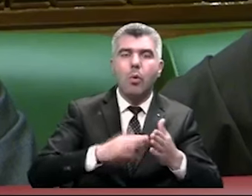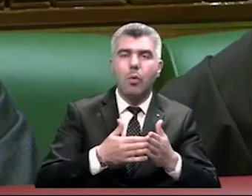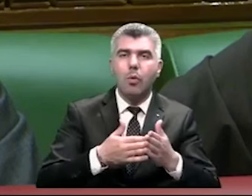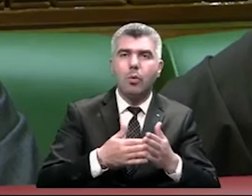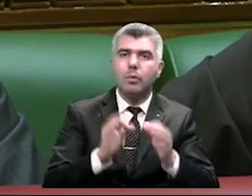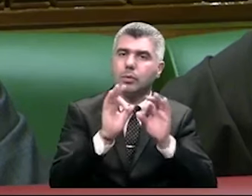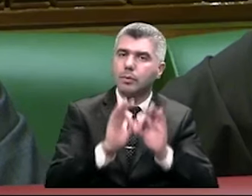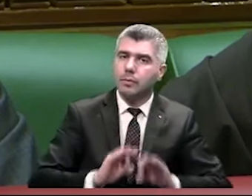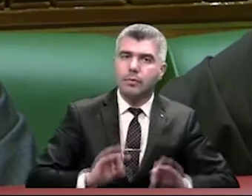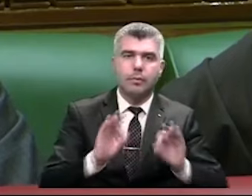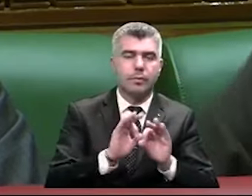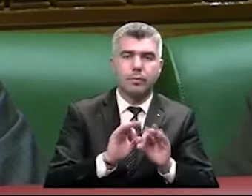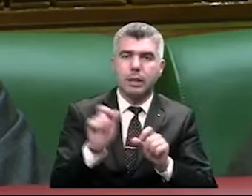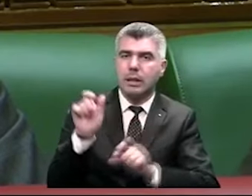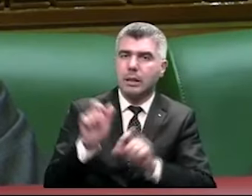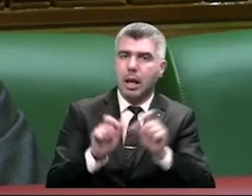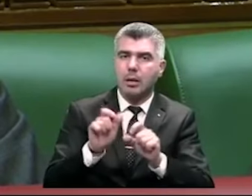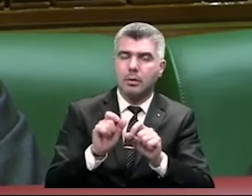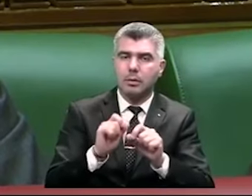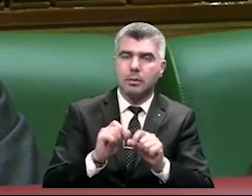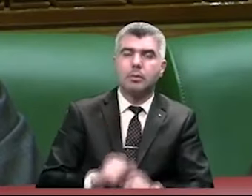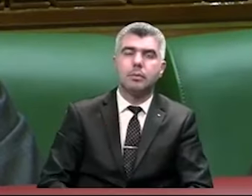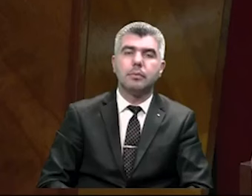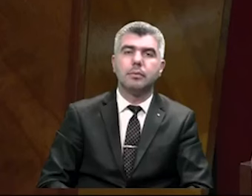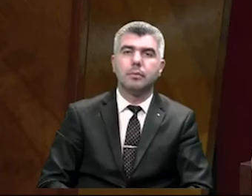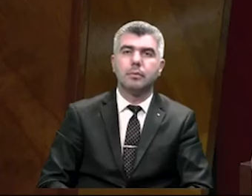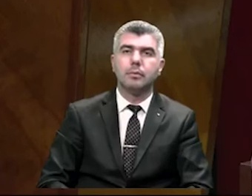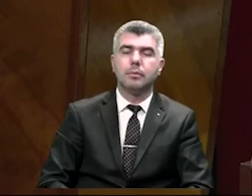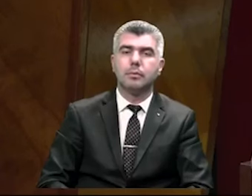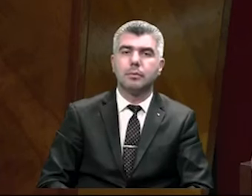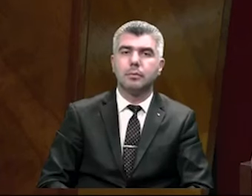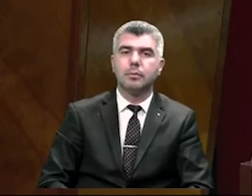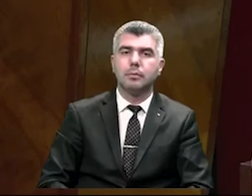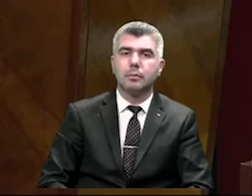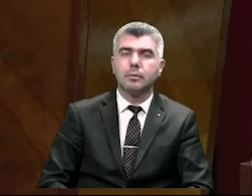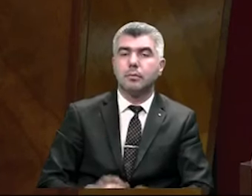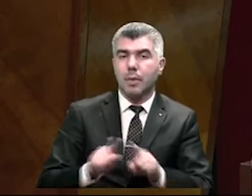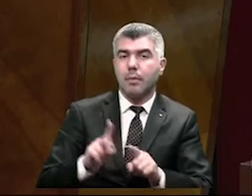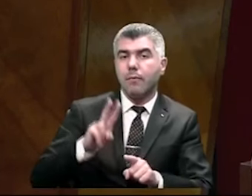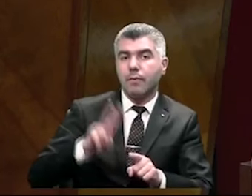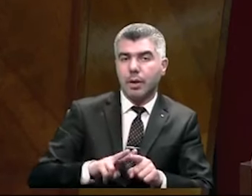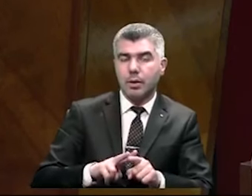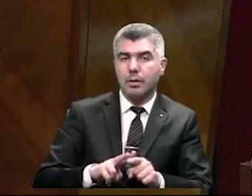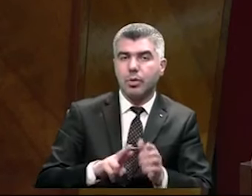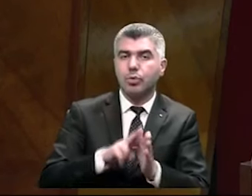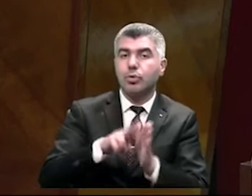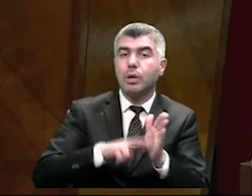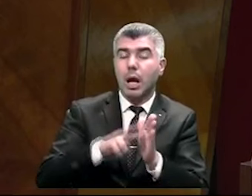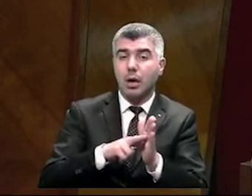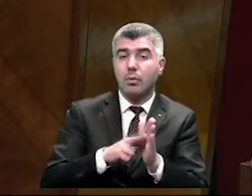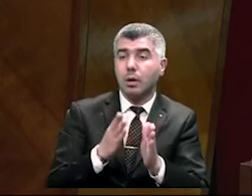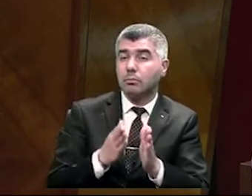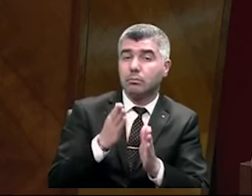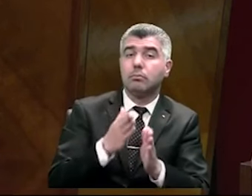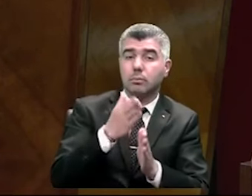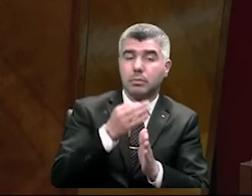ه ديال هذ السكنه هذه و حقيقه الجهويه المتقدمه جات